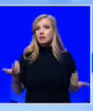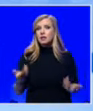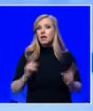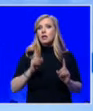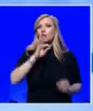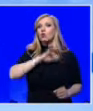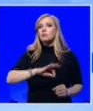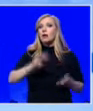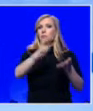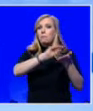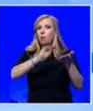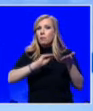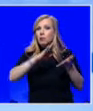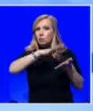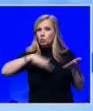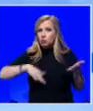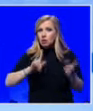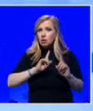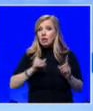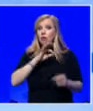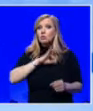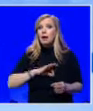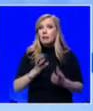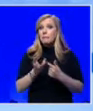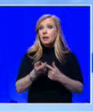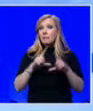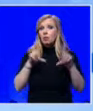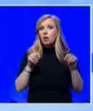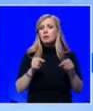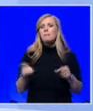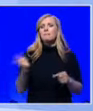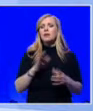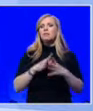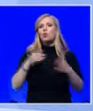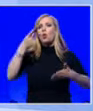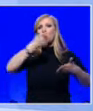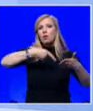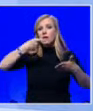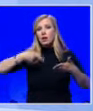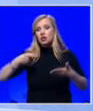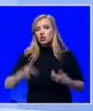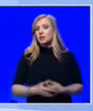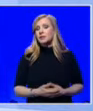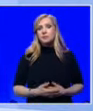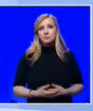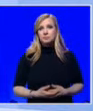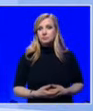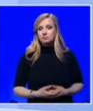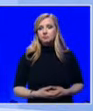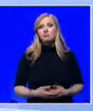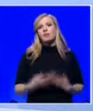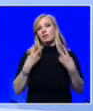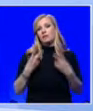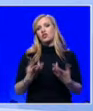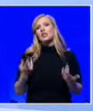не успяха да попълнат протоколите, не успяха да преброят, отново много грешки. Сега, вижте, нека